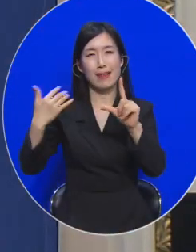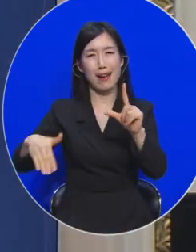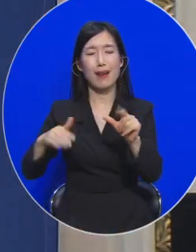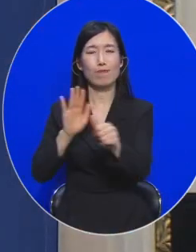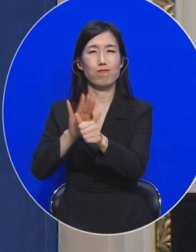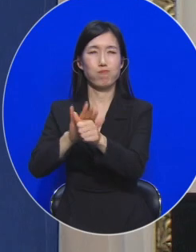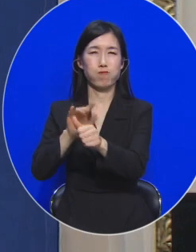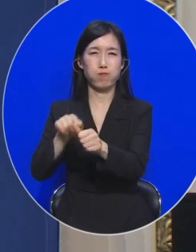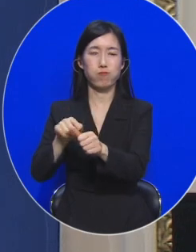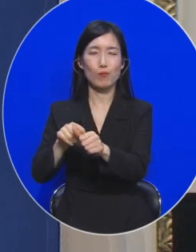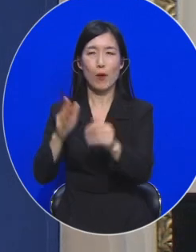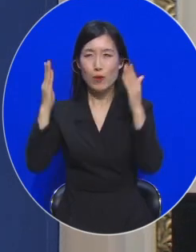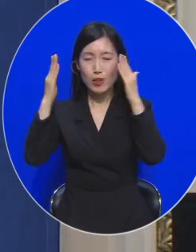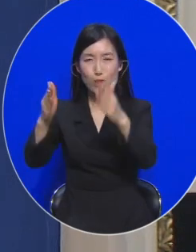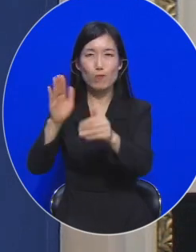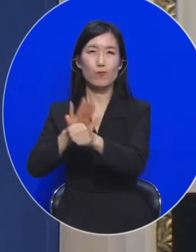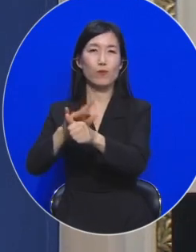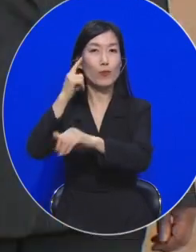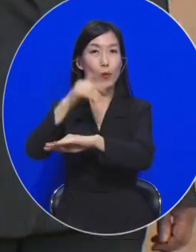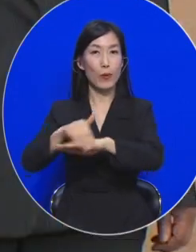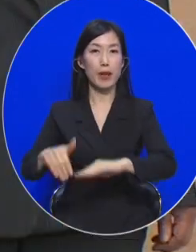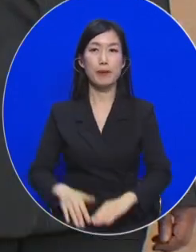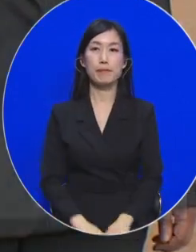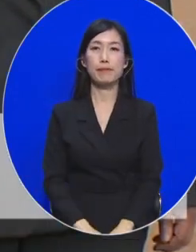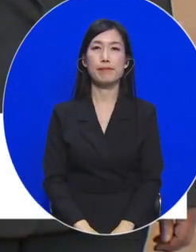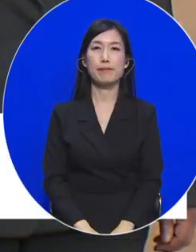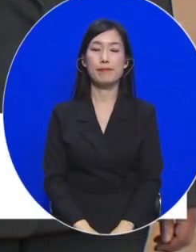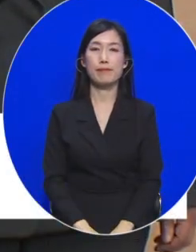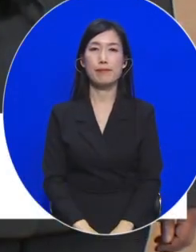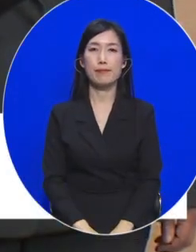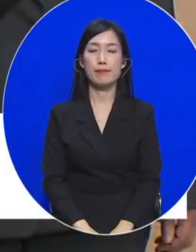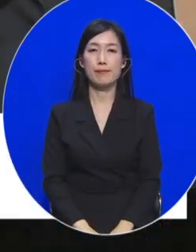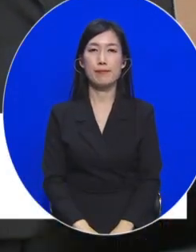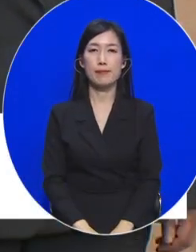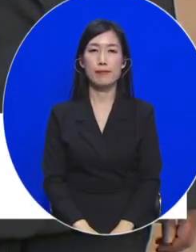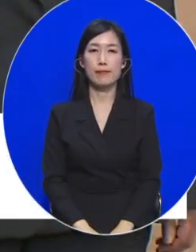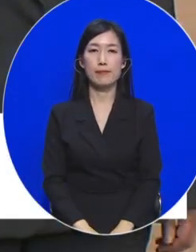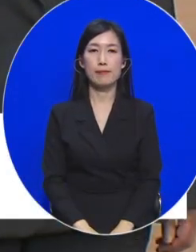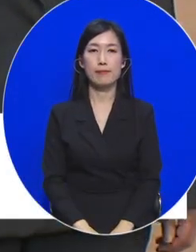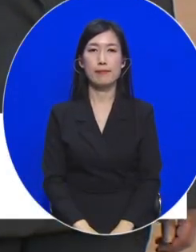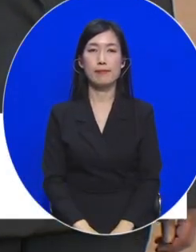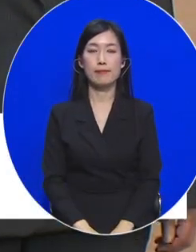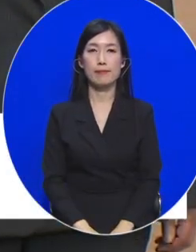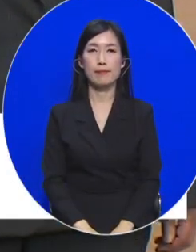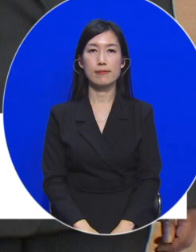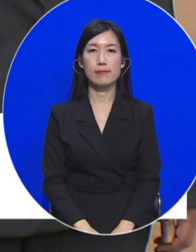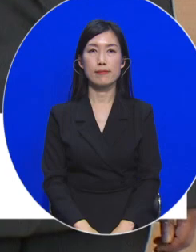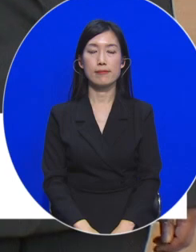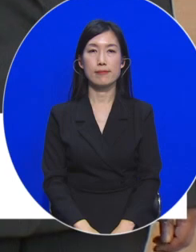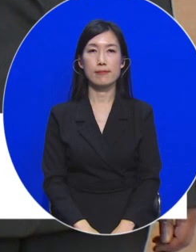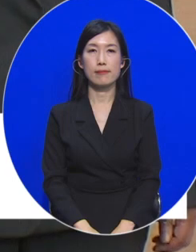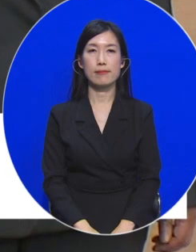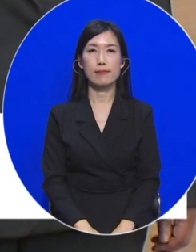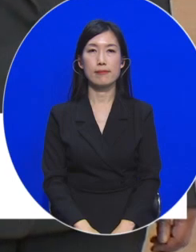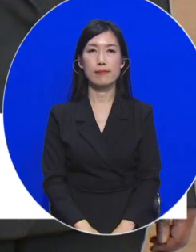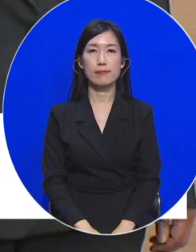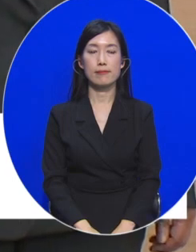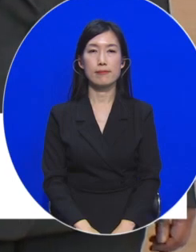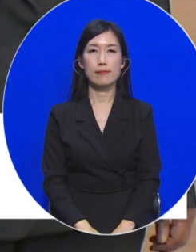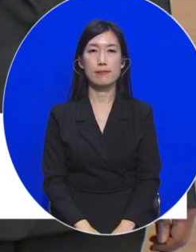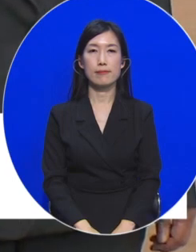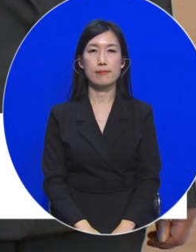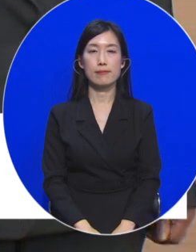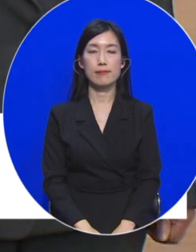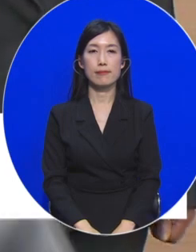약자 지원에 최선을 다할 방침입니다 5대 폭력 피해자 위기 청소년 등 사회 취약계층을 더욱 두텁게 보호하겠습니다